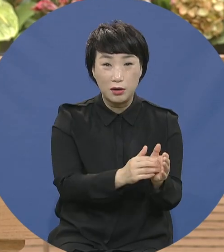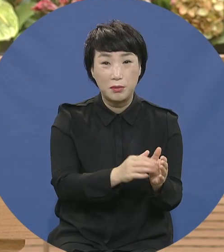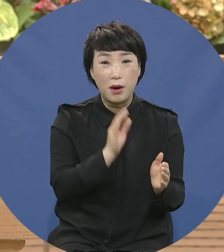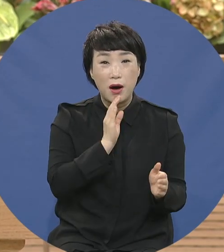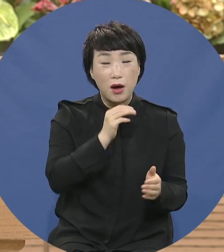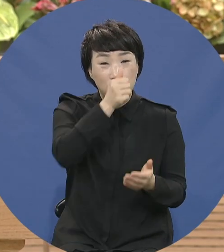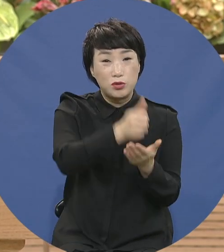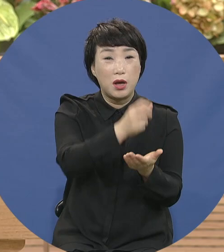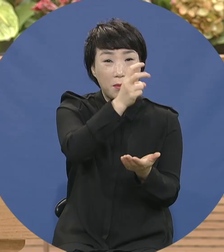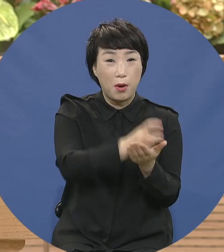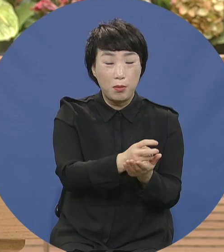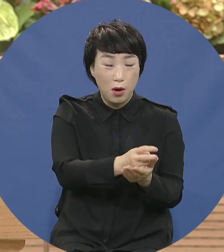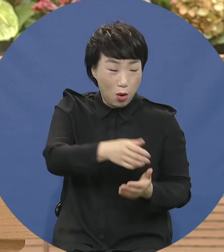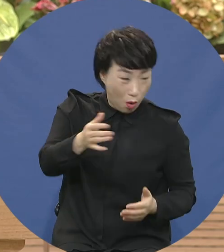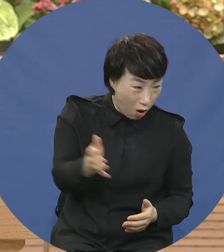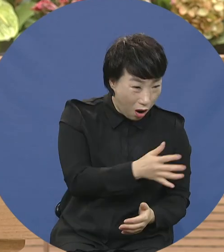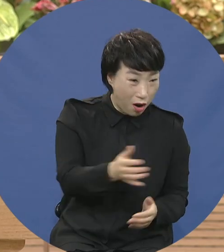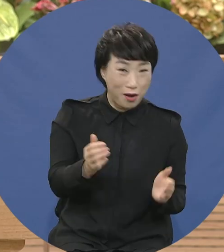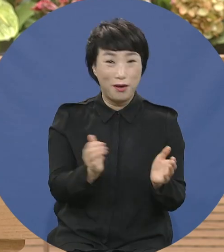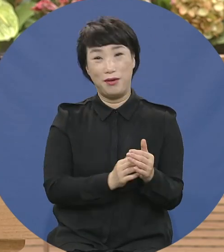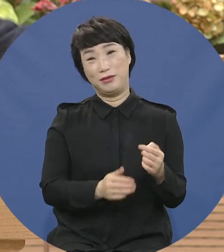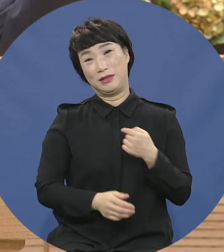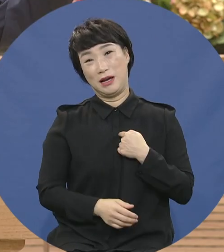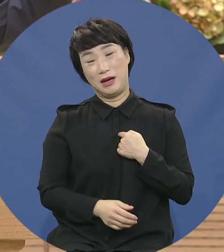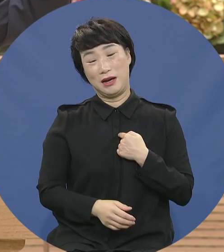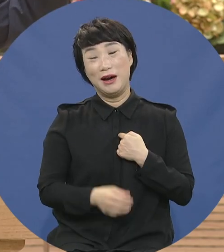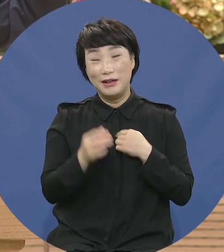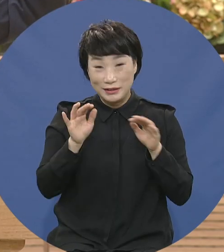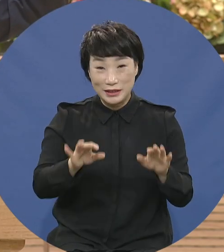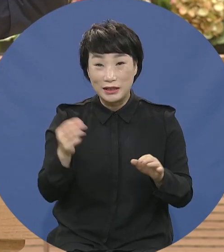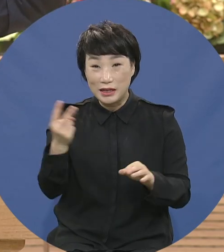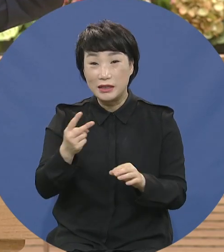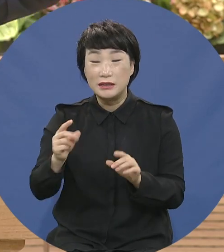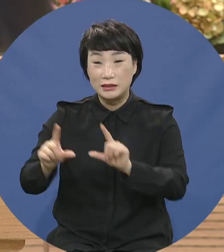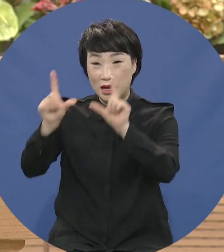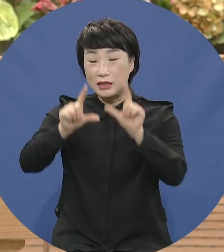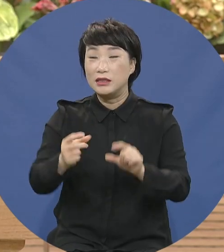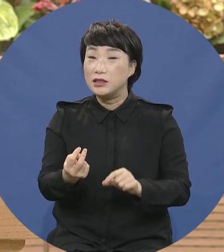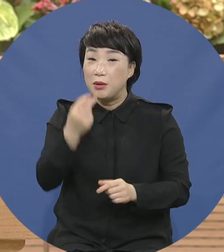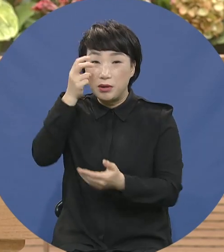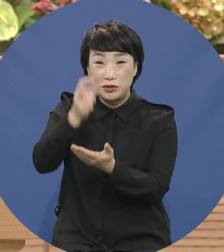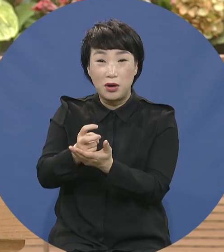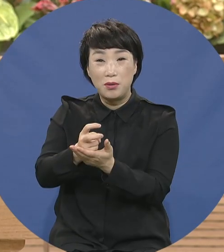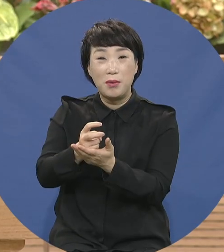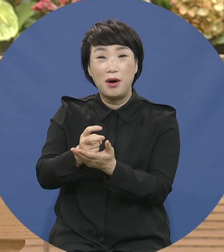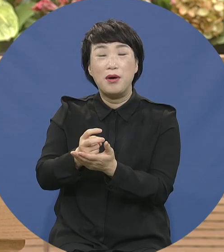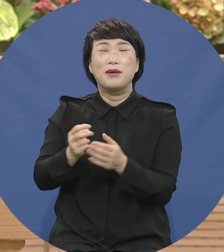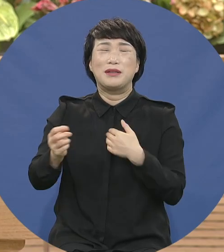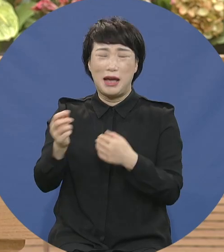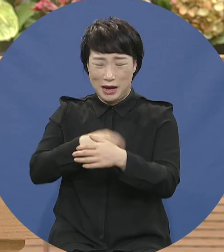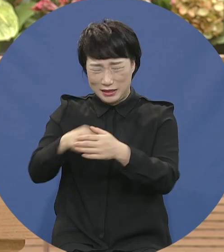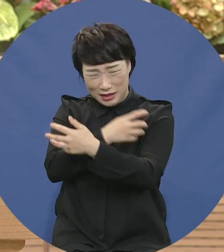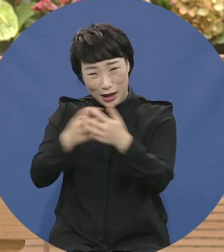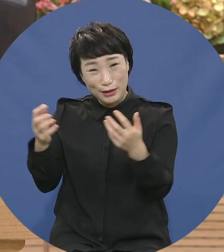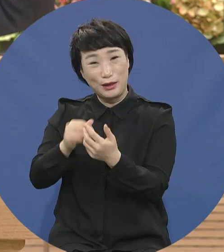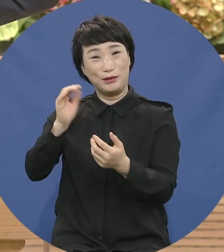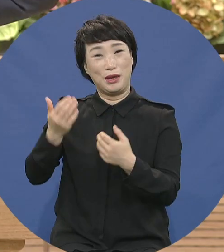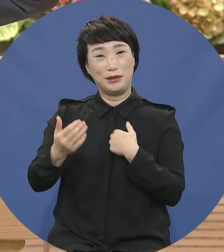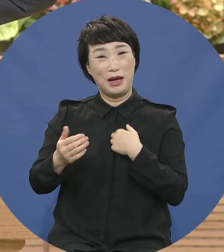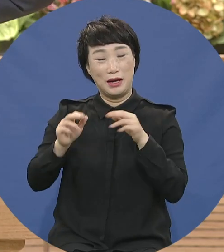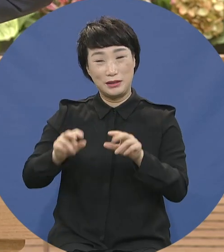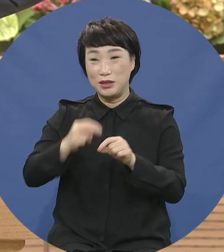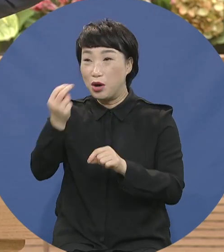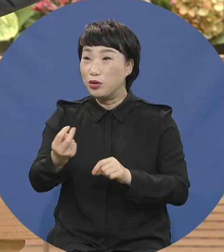법은 한 곳 없다니까. 이젠 다시 사는 생명의 성령의 법만이 가득하다니까.